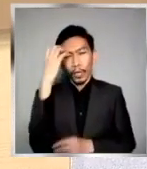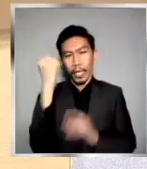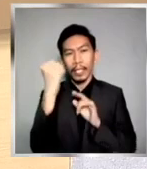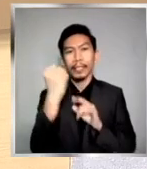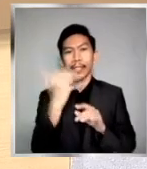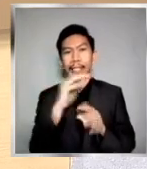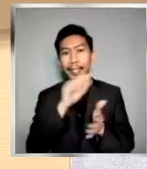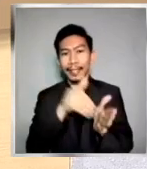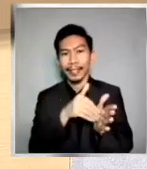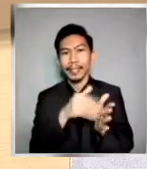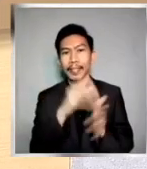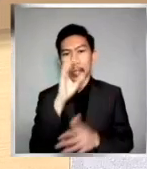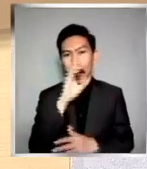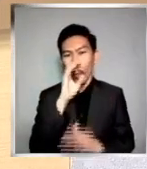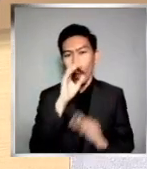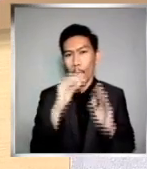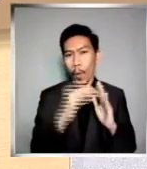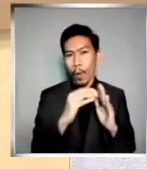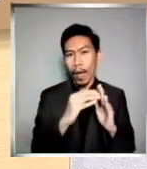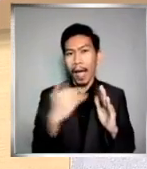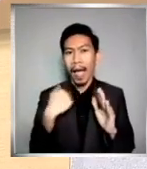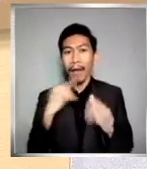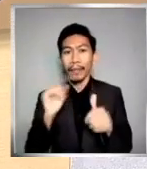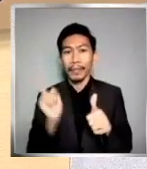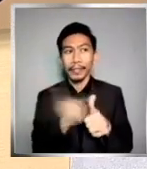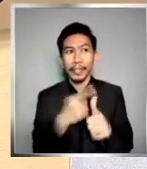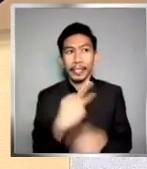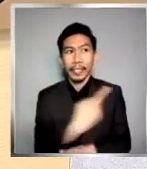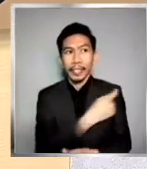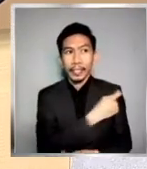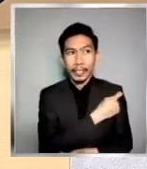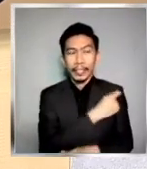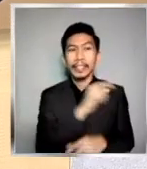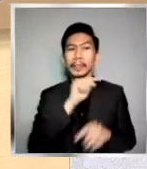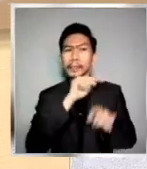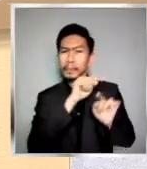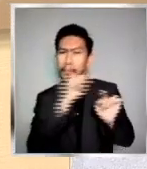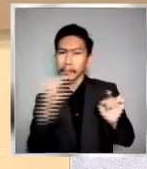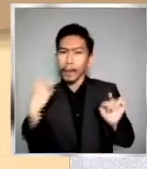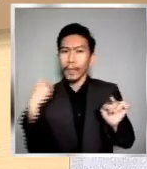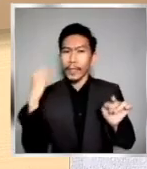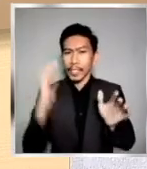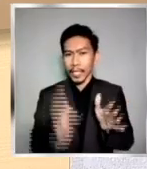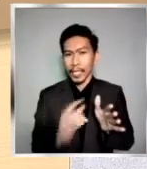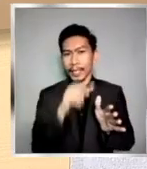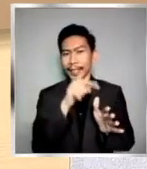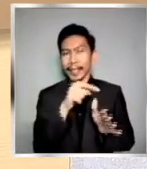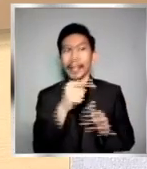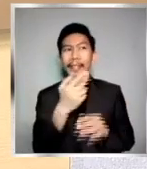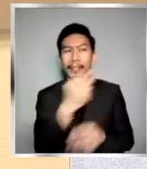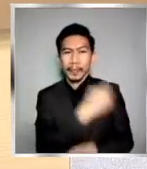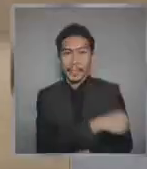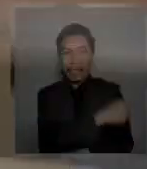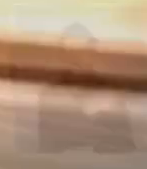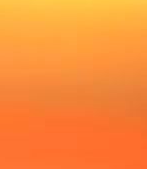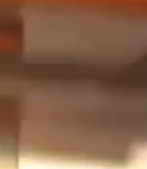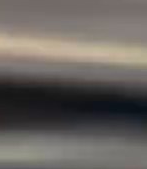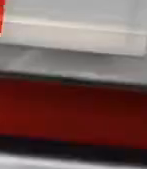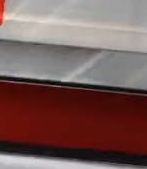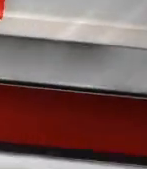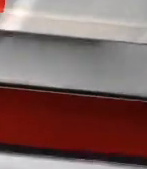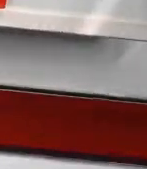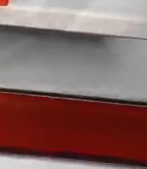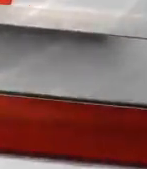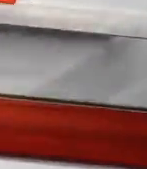CoronaVac ang mga opisyal at kawanin ng ospital. At nakatutok live si Luan May Rondina ng GMA Regional TV Balitang